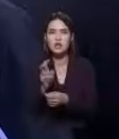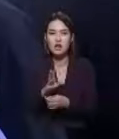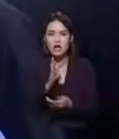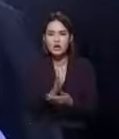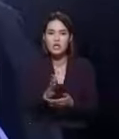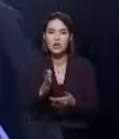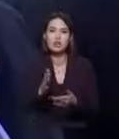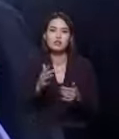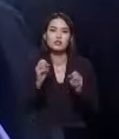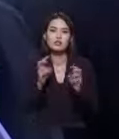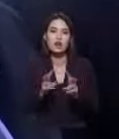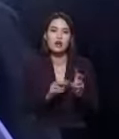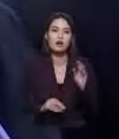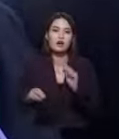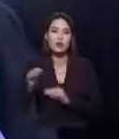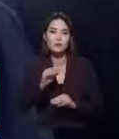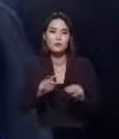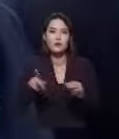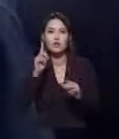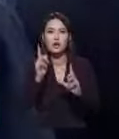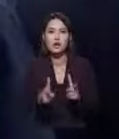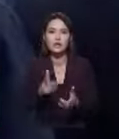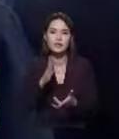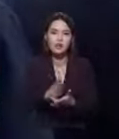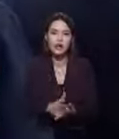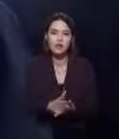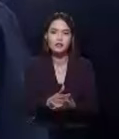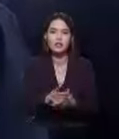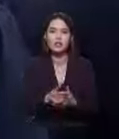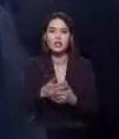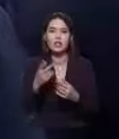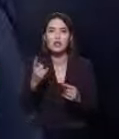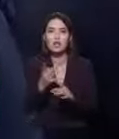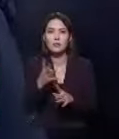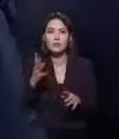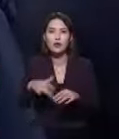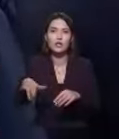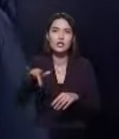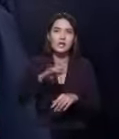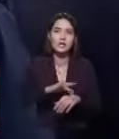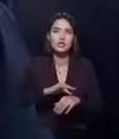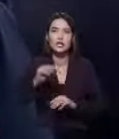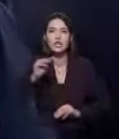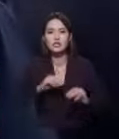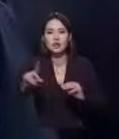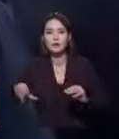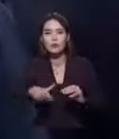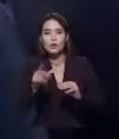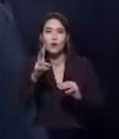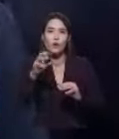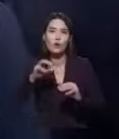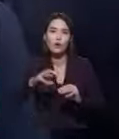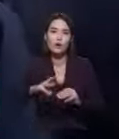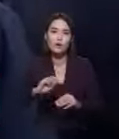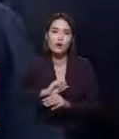мен айтуымды қажет жоқ шығар, не себепті. Бірінші үкімет бұл жерге өзі біз өз қаражатымыз салып, жолдарды, коммуникация бәрін